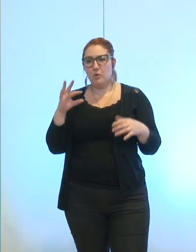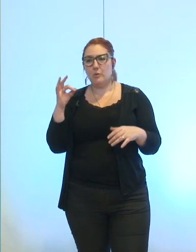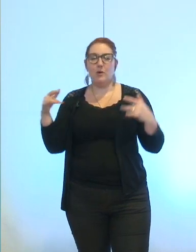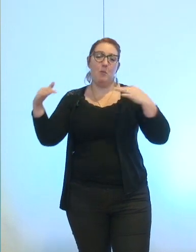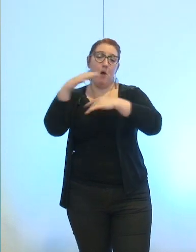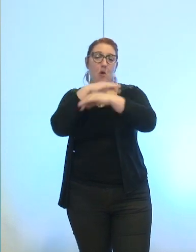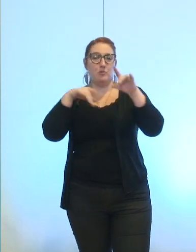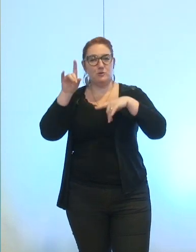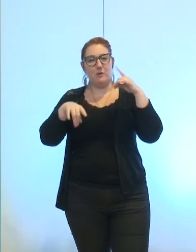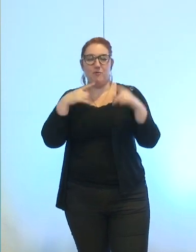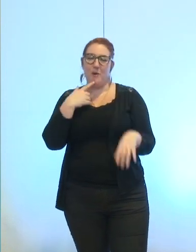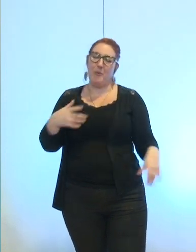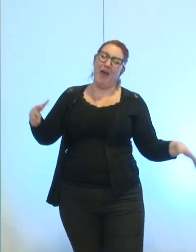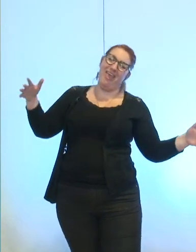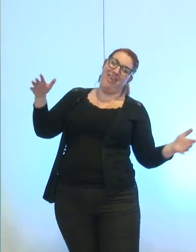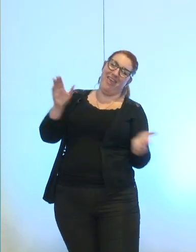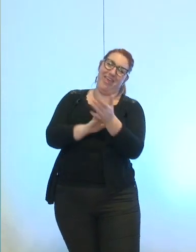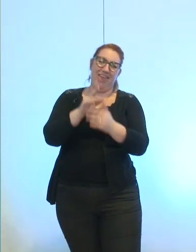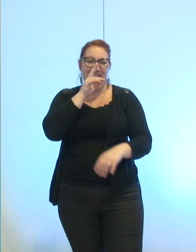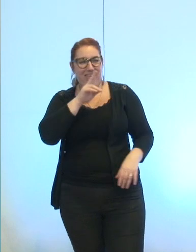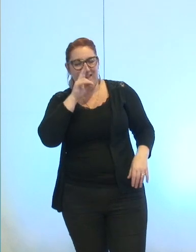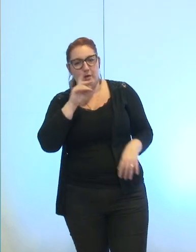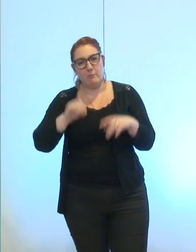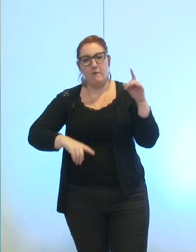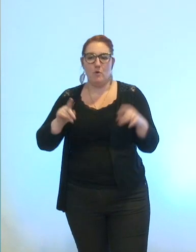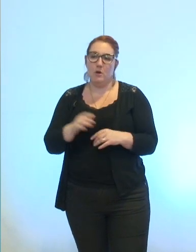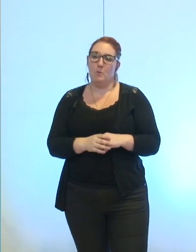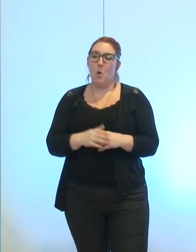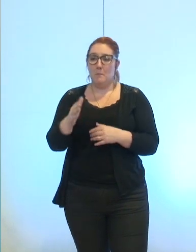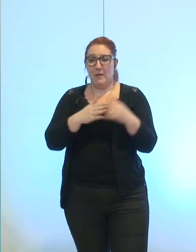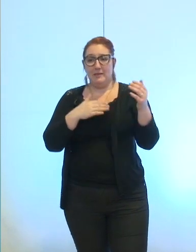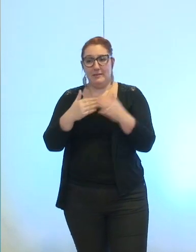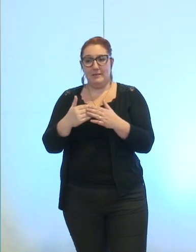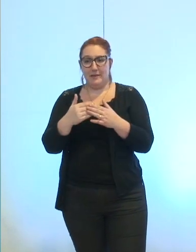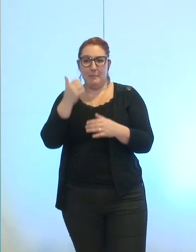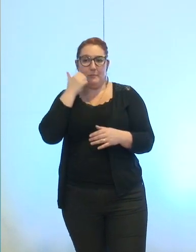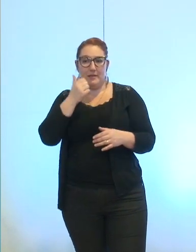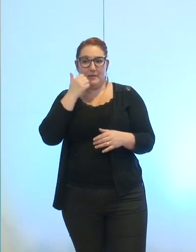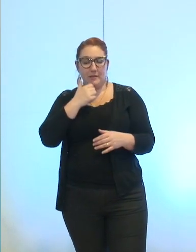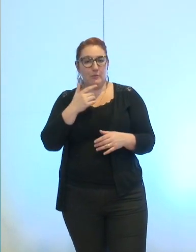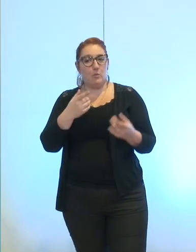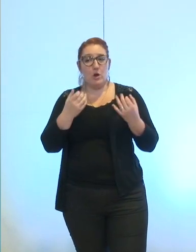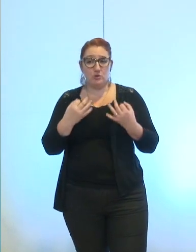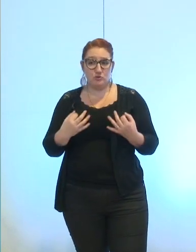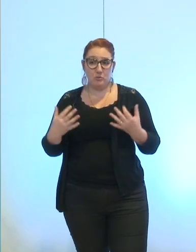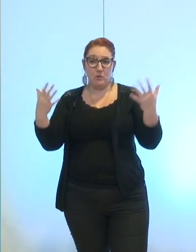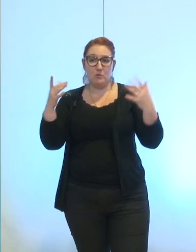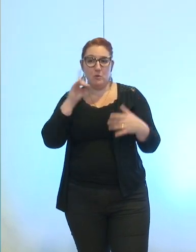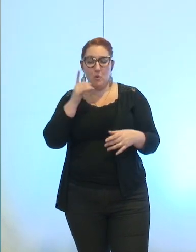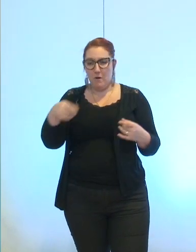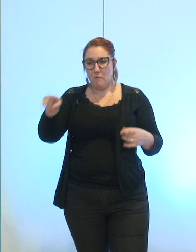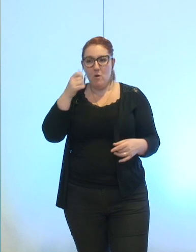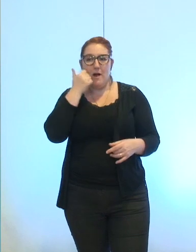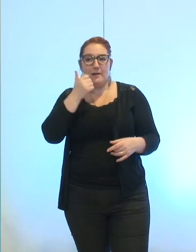ambiance quelque fois un peu potache donc les métiers pén donc du coup je prends mon temps parce que je vois que ça vous ça vous